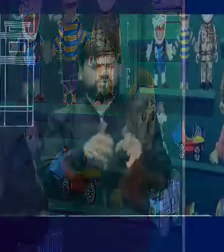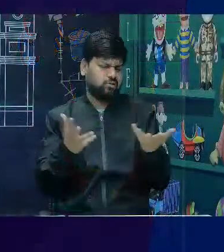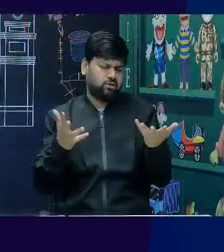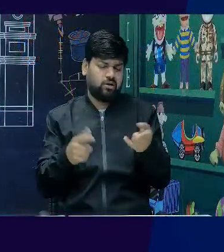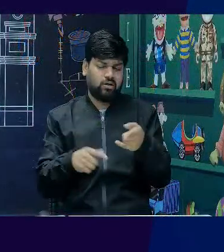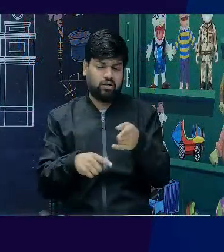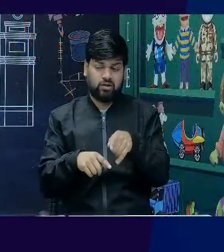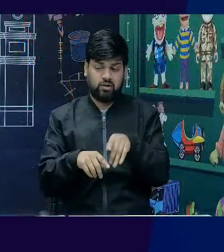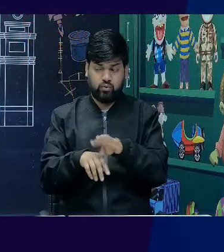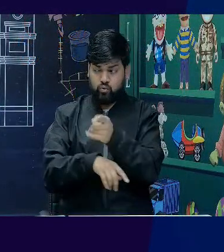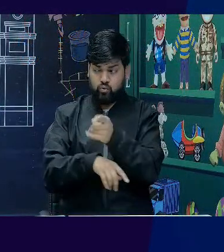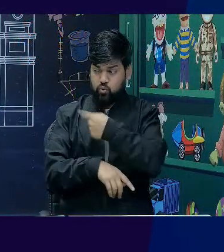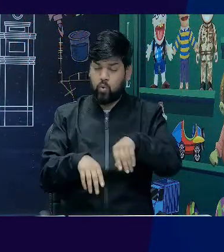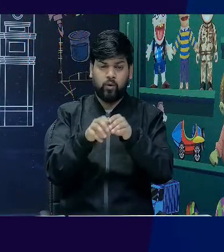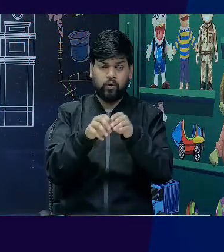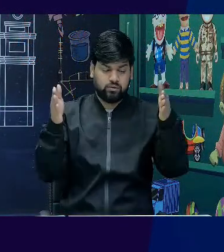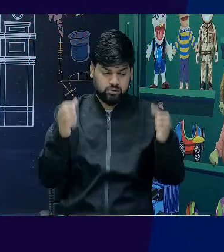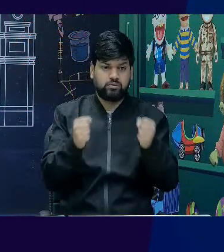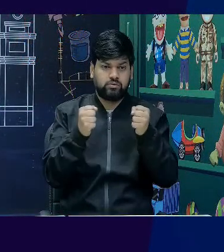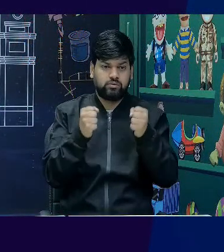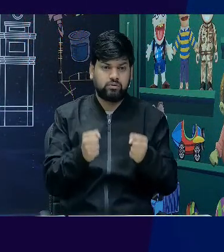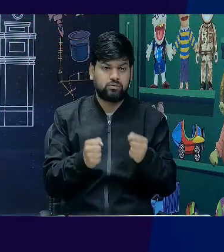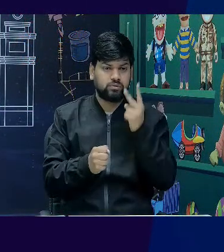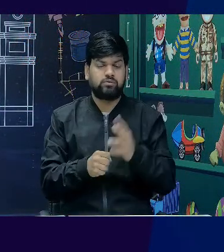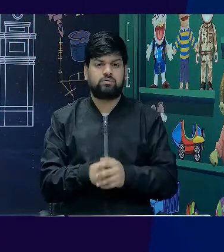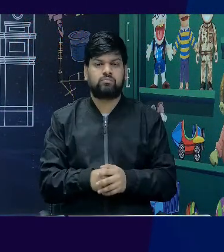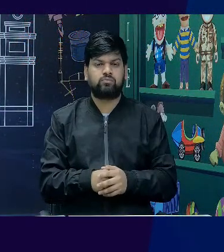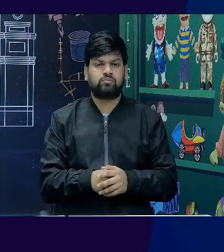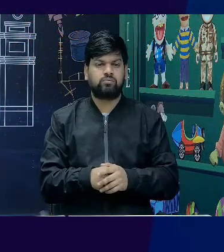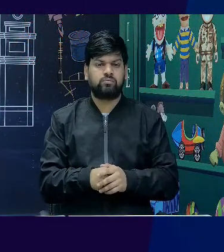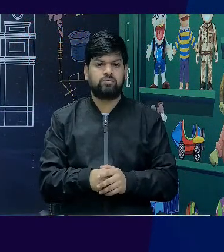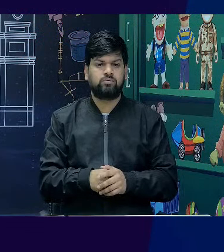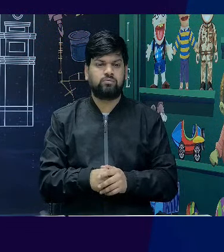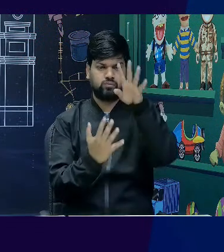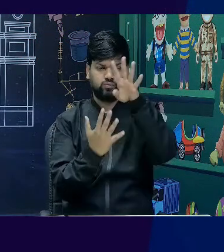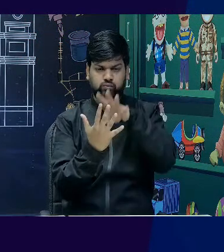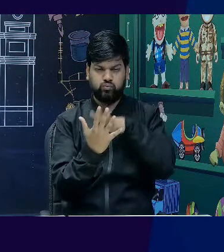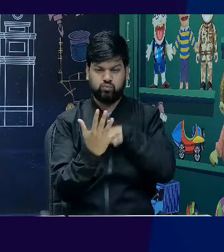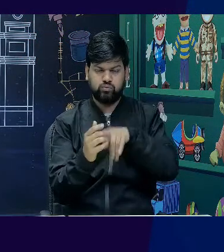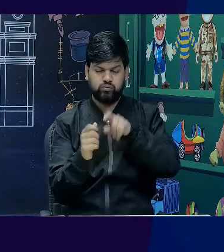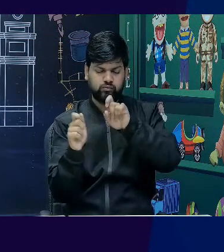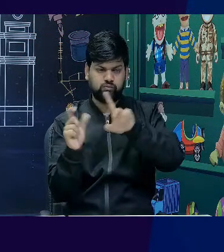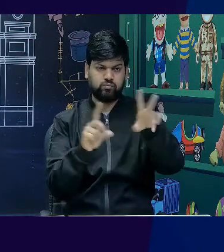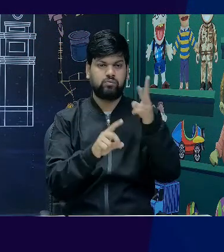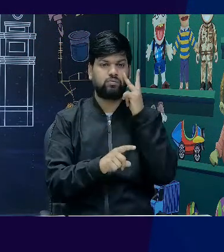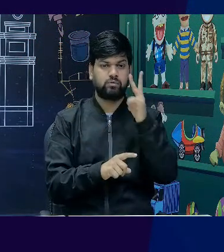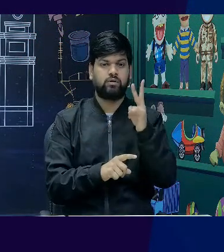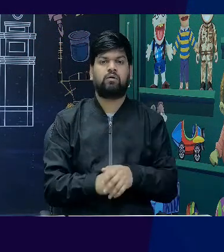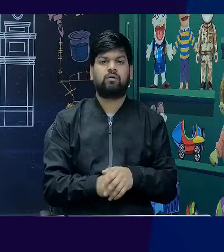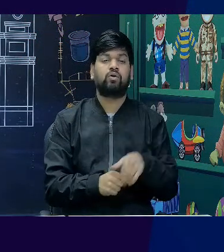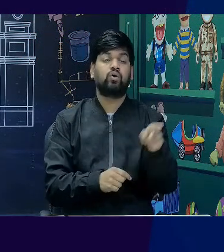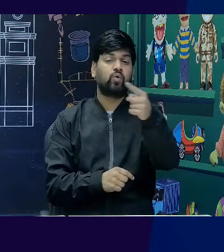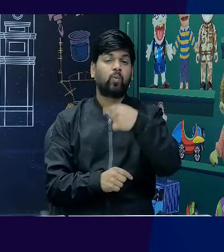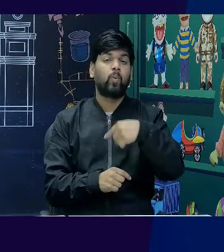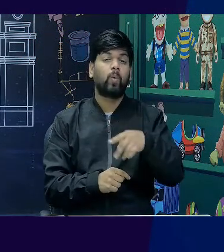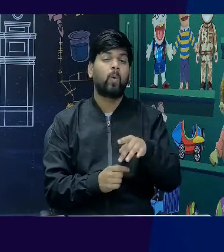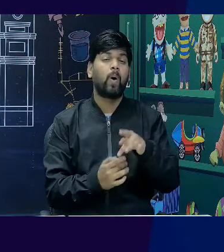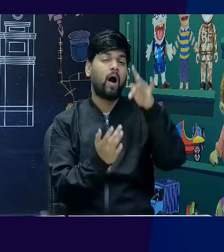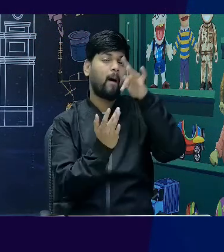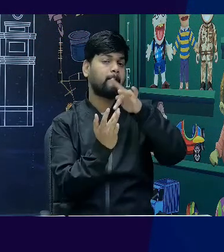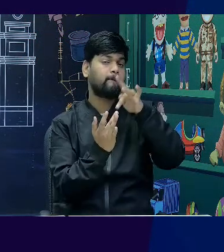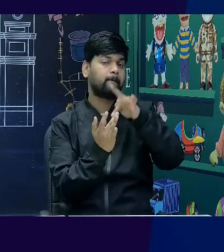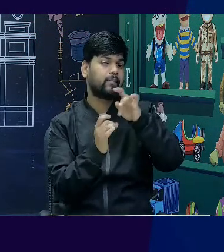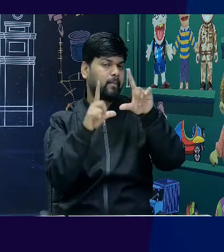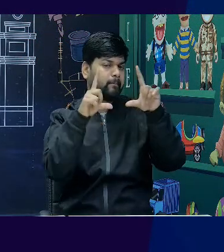two terms, non-rival and non-excludable. तो आप अगर ये बीच वाला डायग्राम देख सकते हैं, गुड स्पेक्ट्रम वाला,